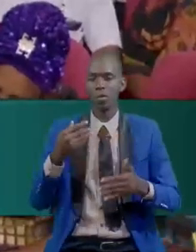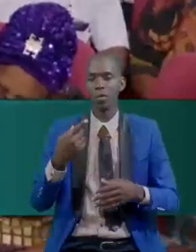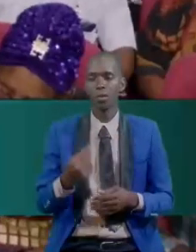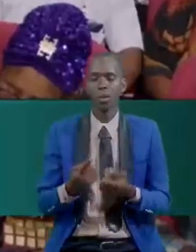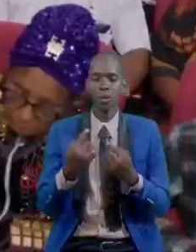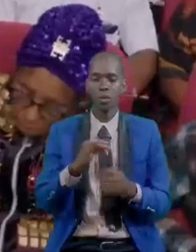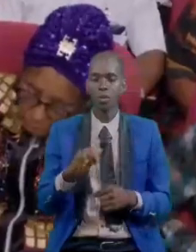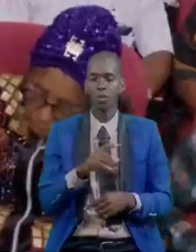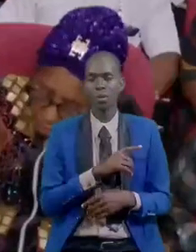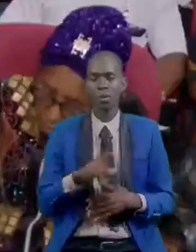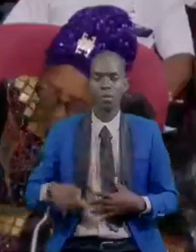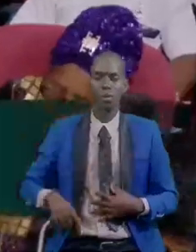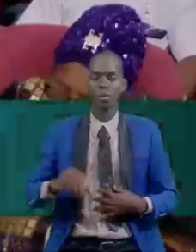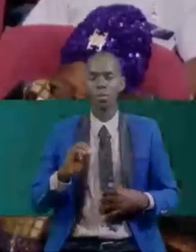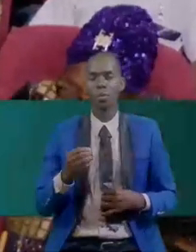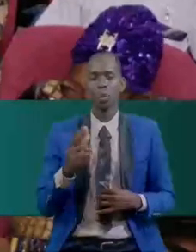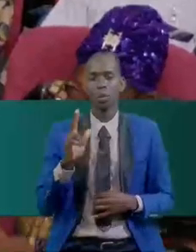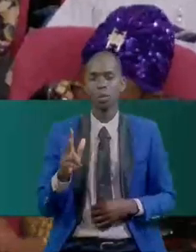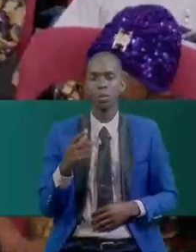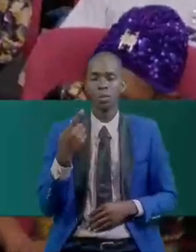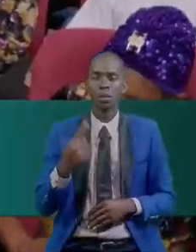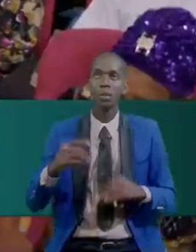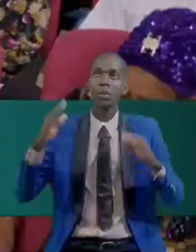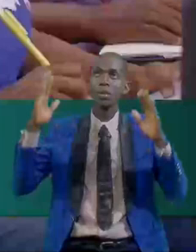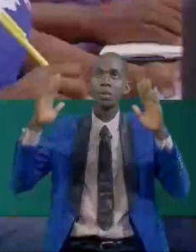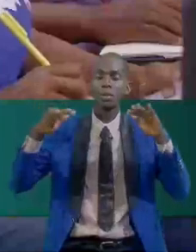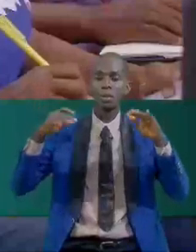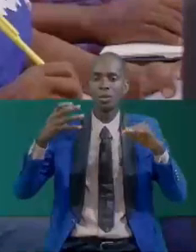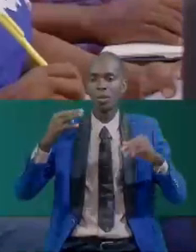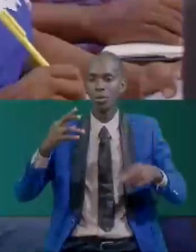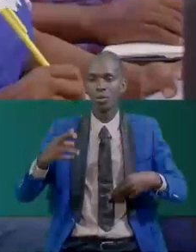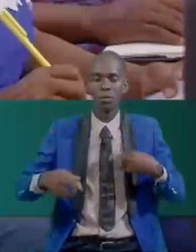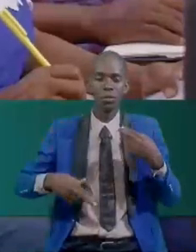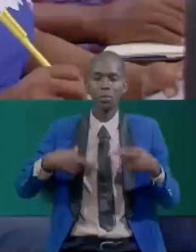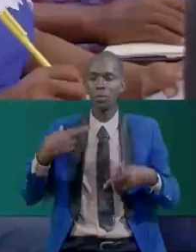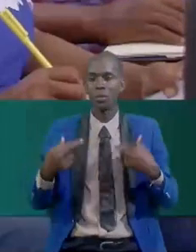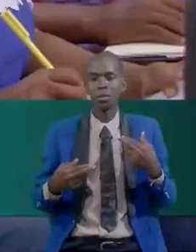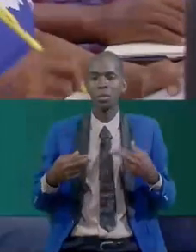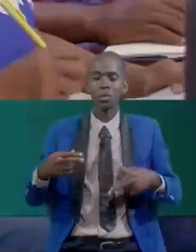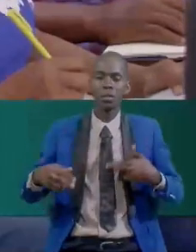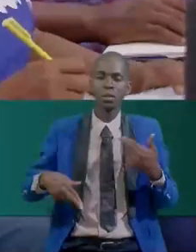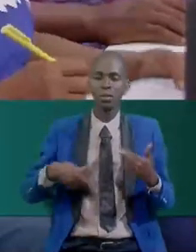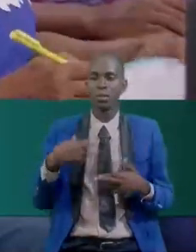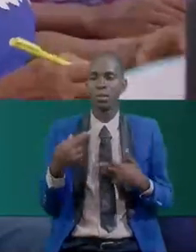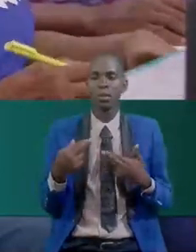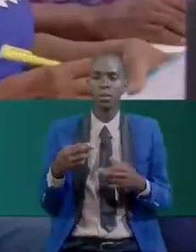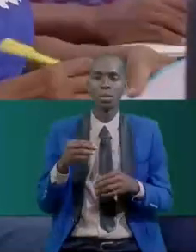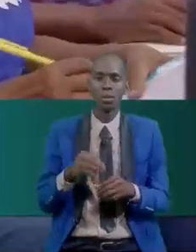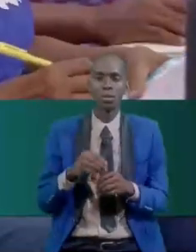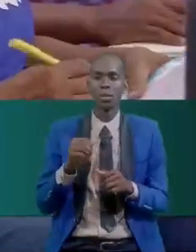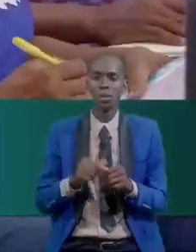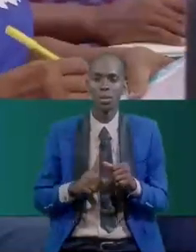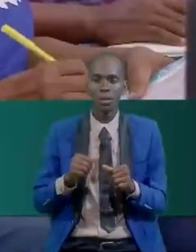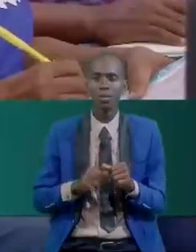avant le retour du Seigneur. Troisième élément, c'est la pluie de réveil. Réveil dans chaque âme, réveil